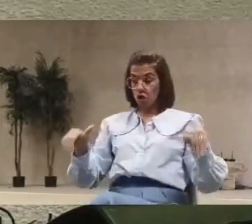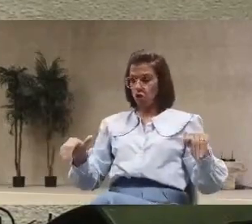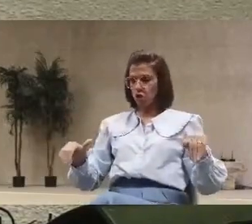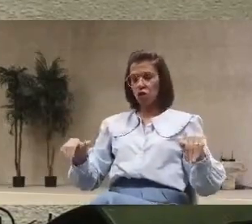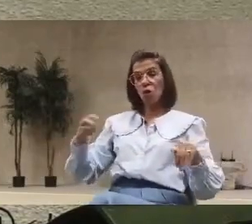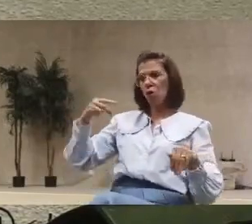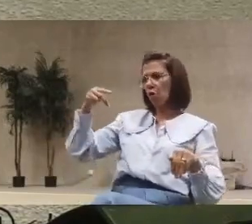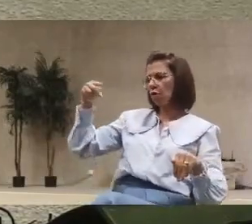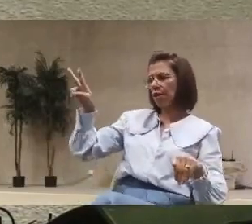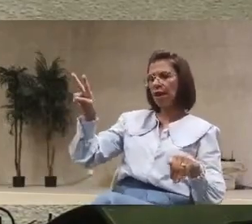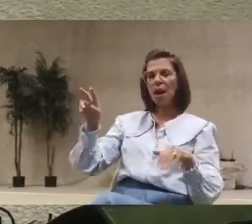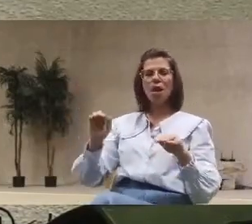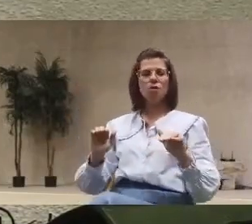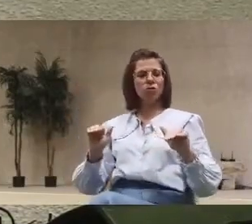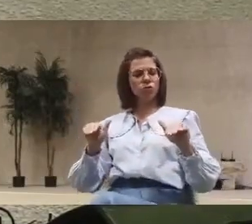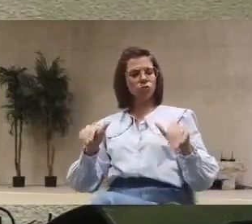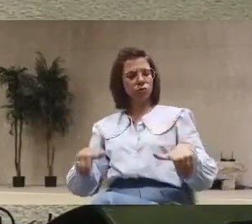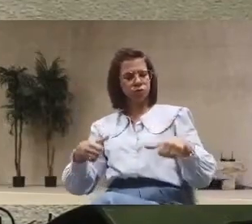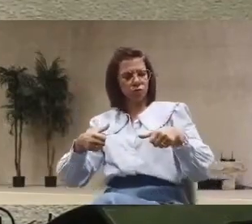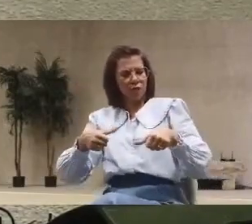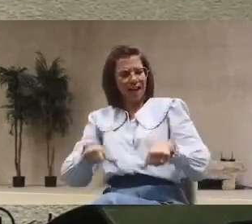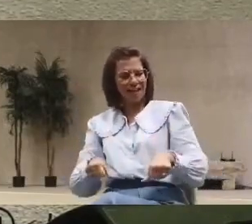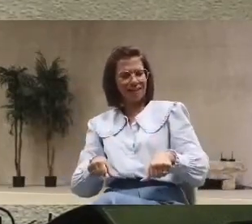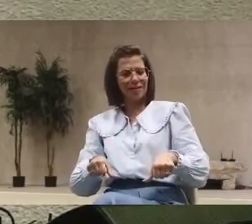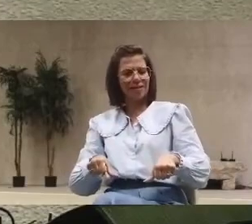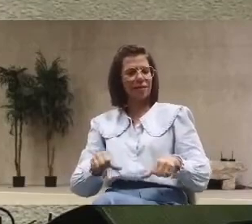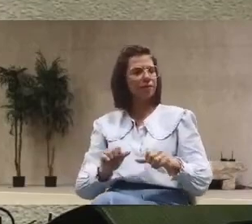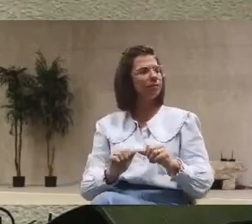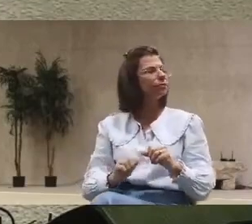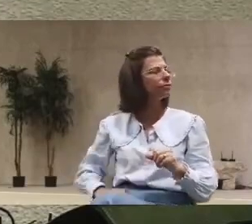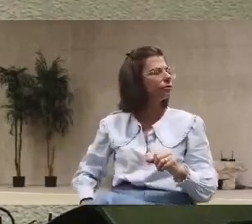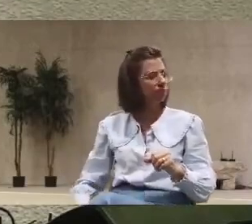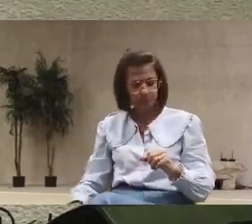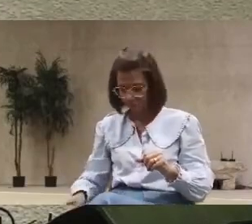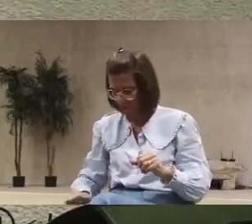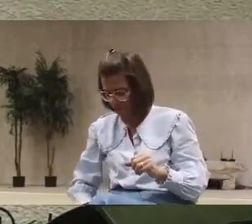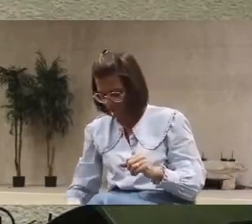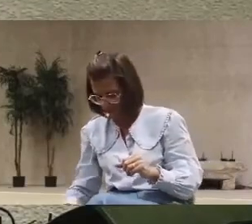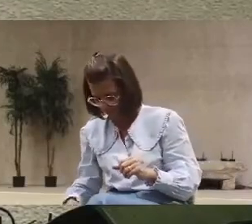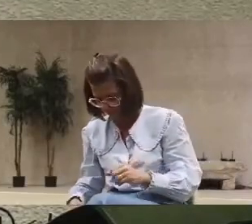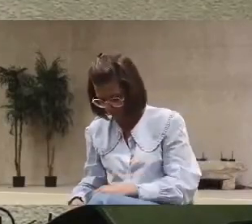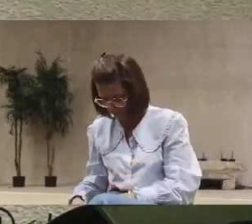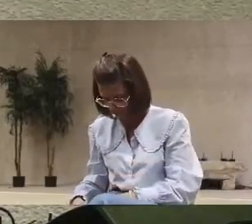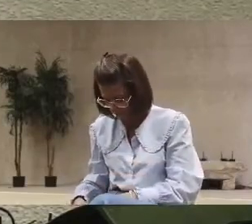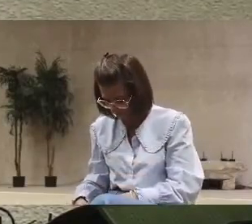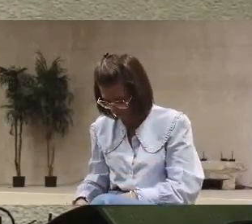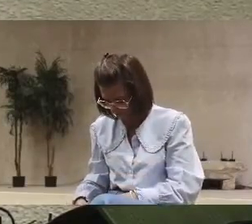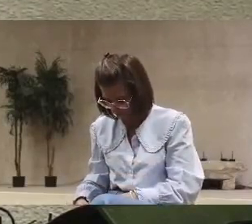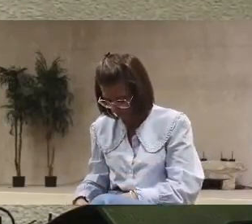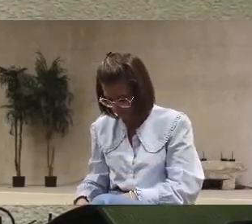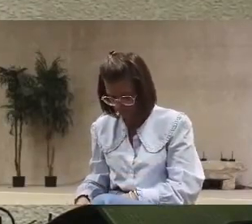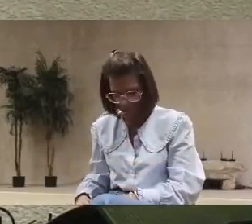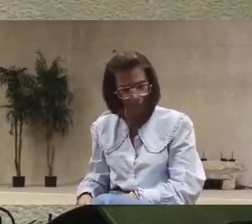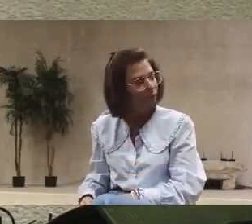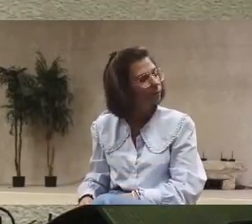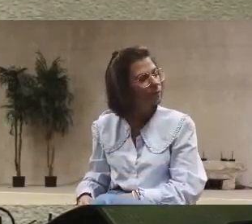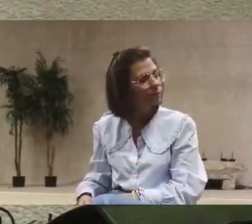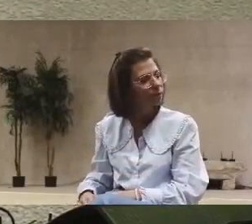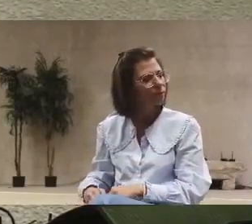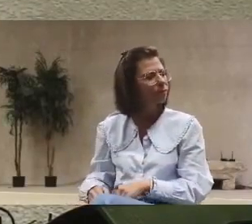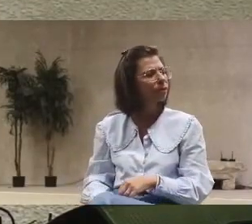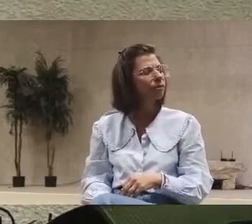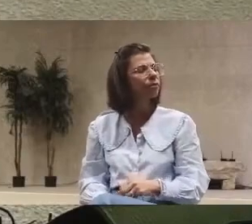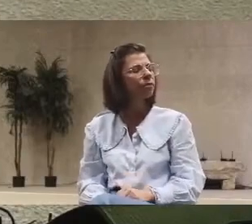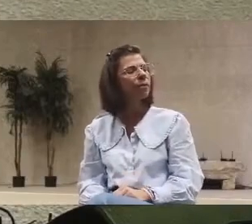sur cette terre. Je ne pas rentrer dans les détails, parce que ça serait bien trop long, mais regardez au verset 3,